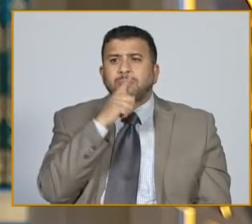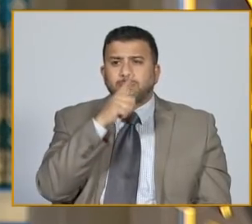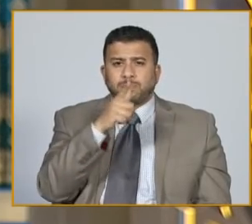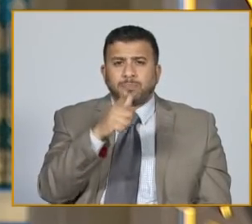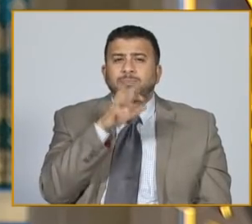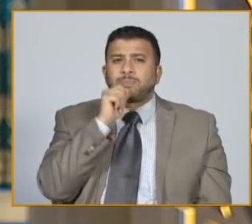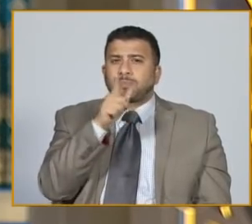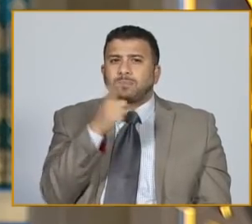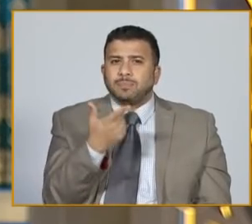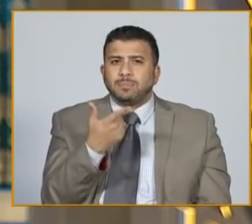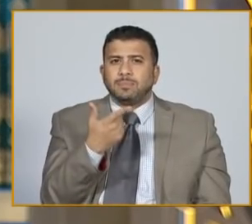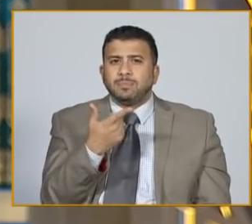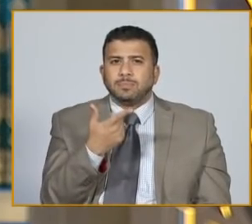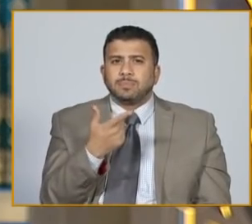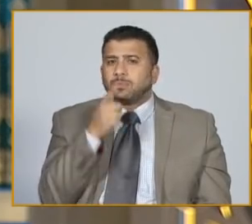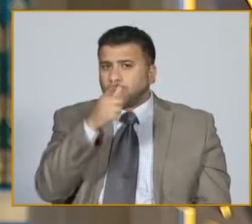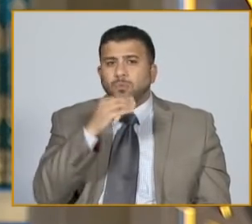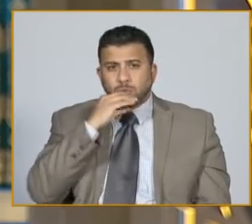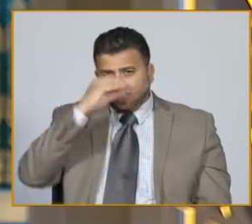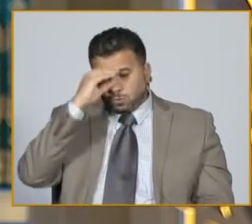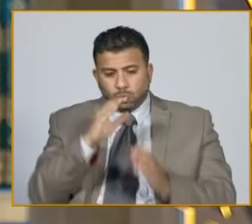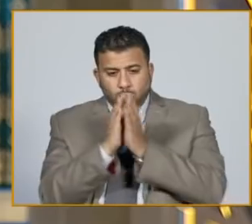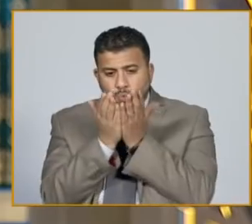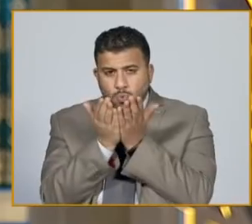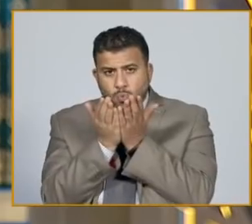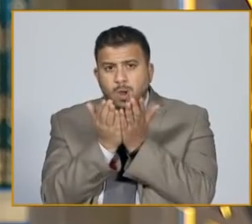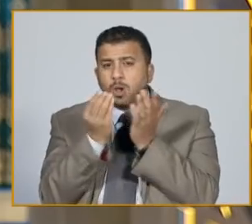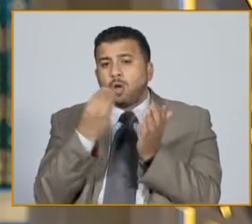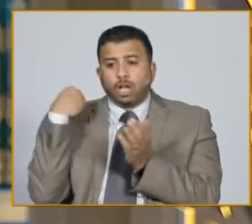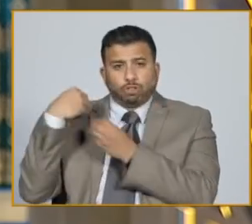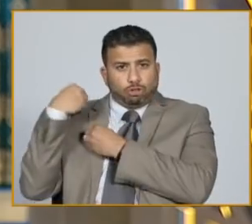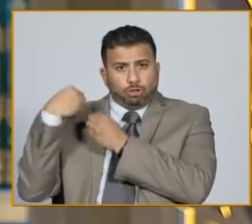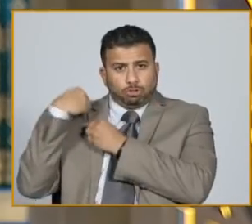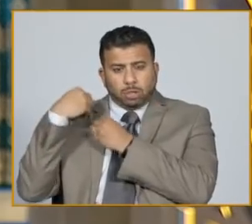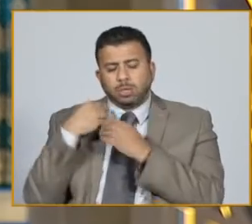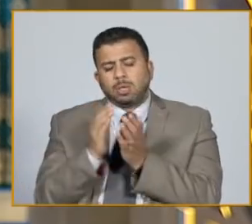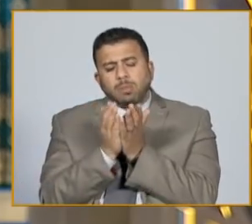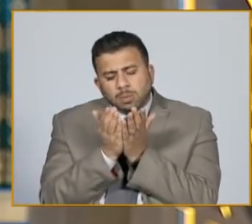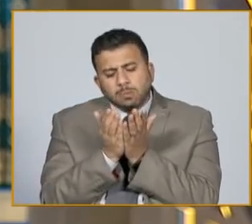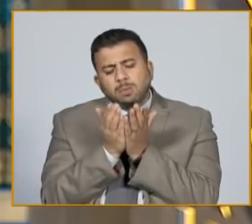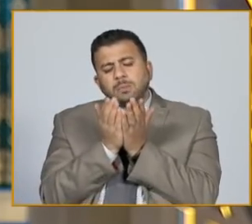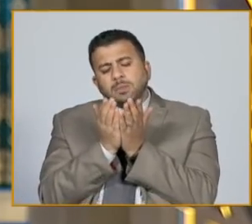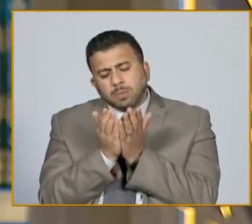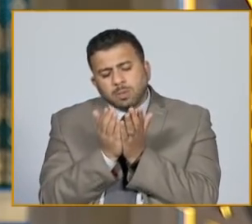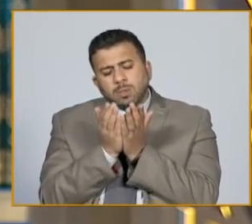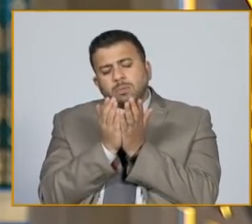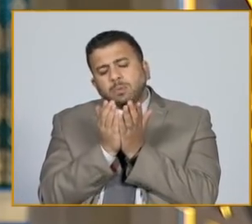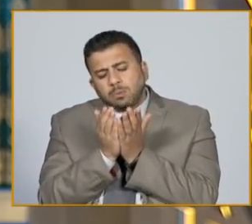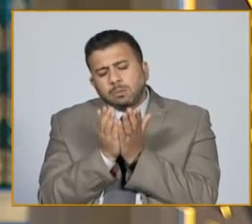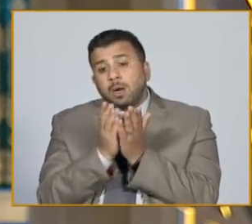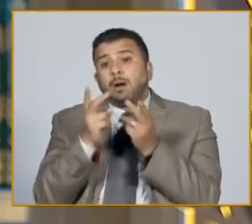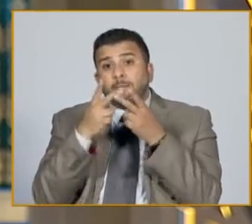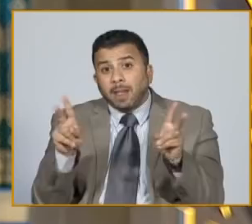جميعا. فأنت الآن تقرأ القرآن، مصلحة عظيمة لك فيها أجر، أذن المؤذن تتوقف عن قراءة